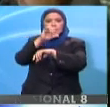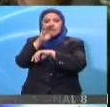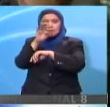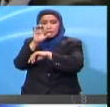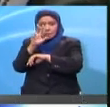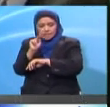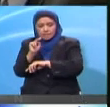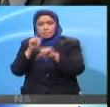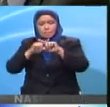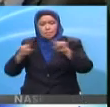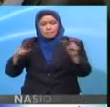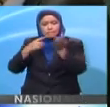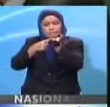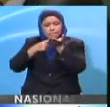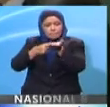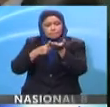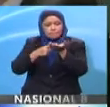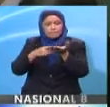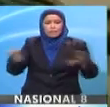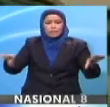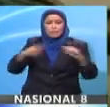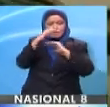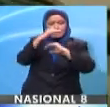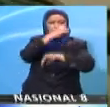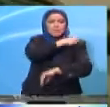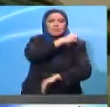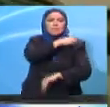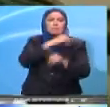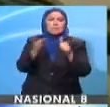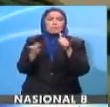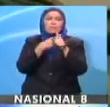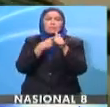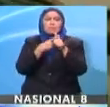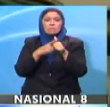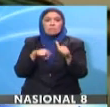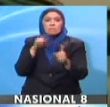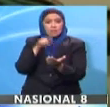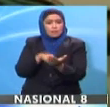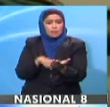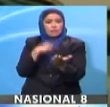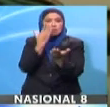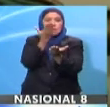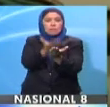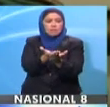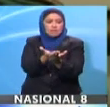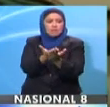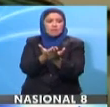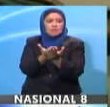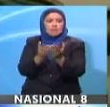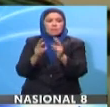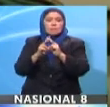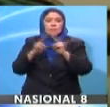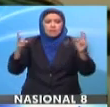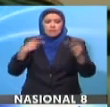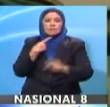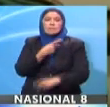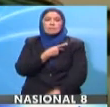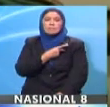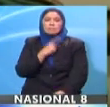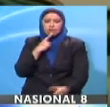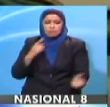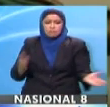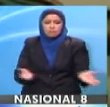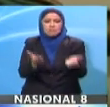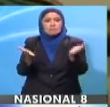dilaksanakan di peringkat pegawai terlebih dahulu ini satu tawaran yang amat kita alu-alukan